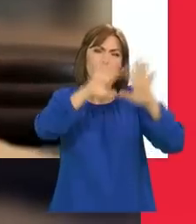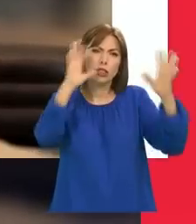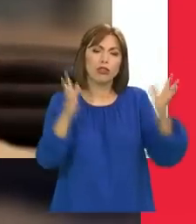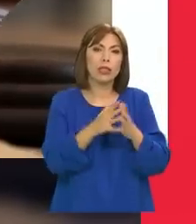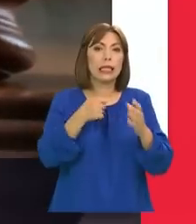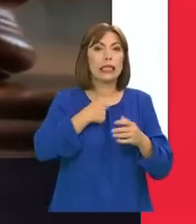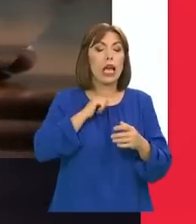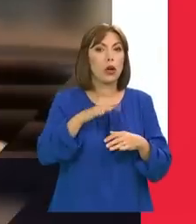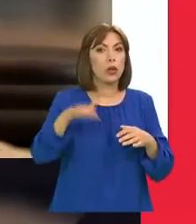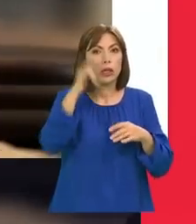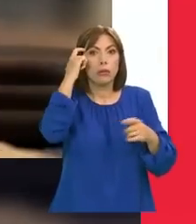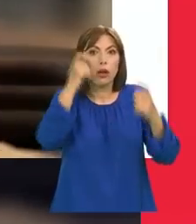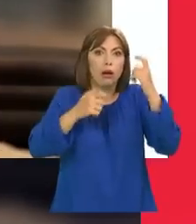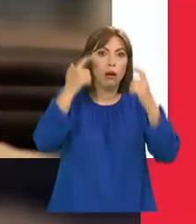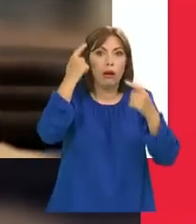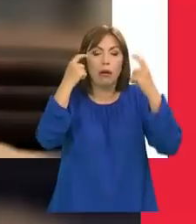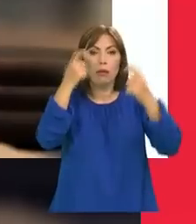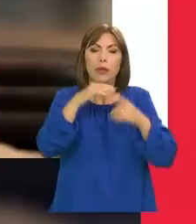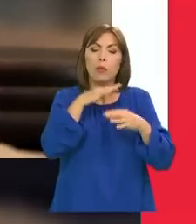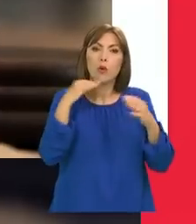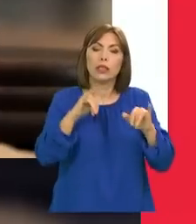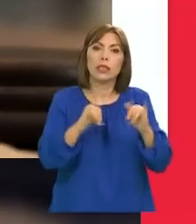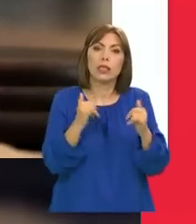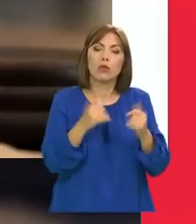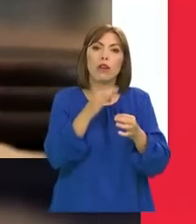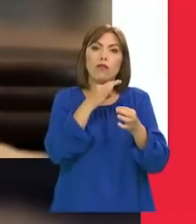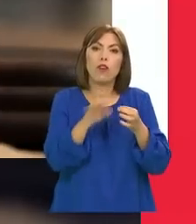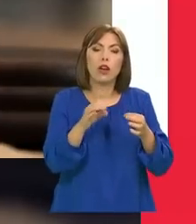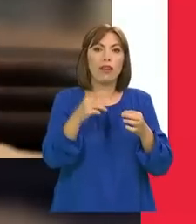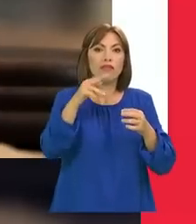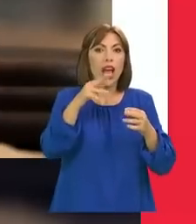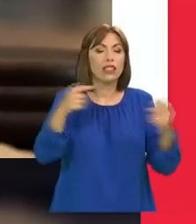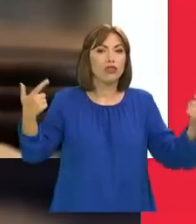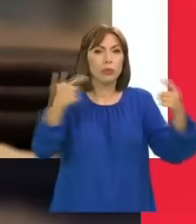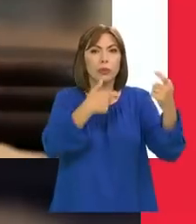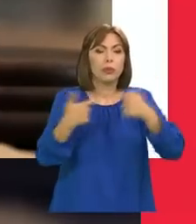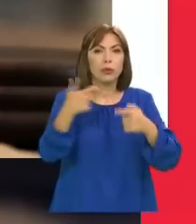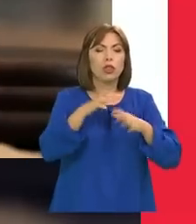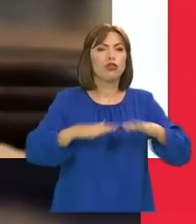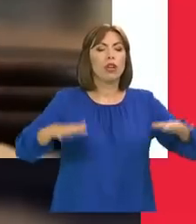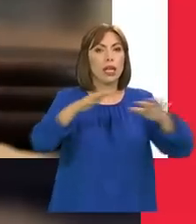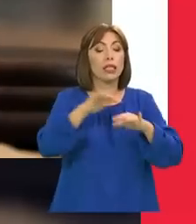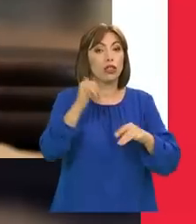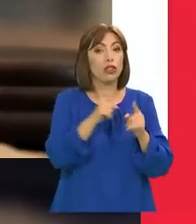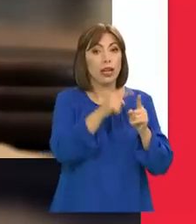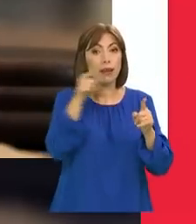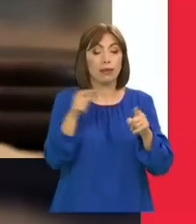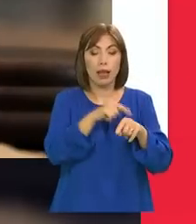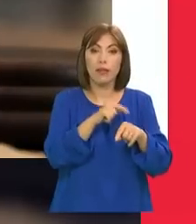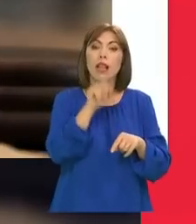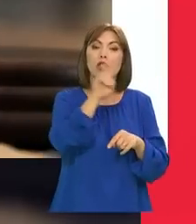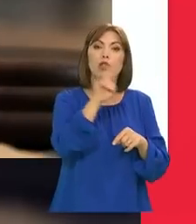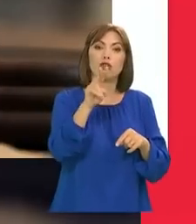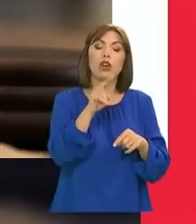generalizate a terorismului, psihoze cauzatoare de numeroase situații de foc fratricid generalizat și astfel, în intervalul